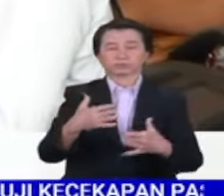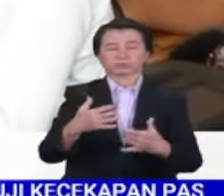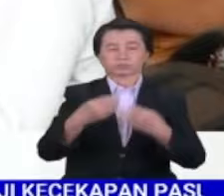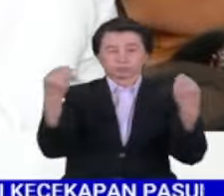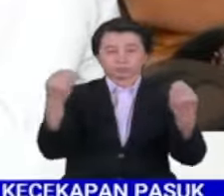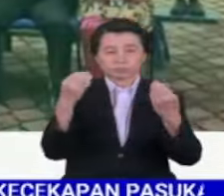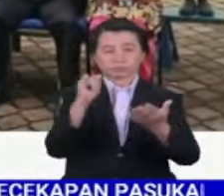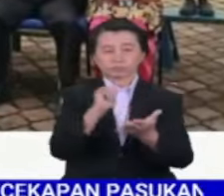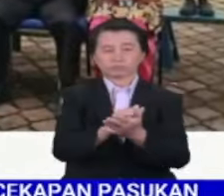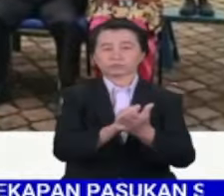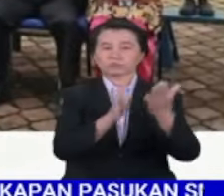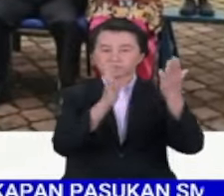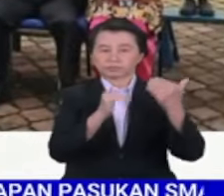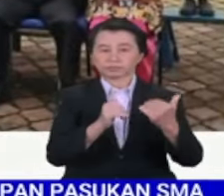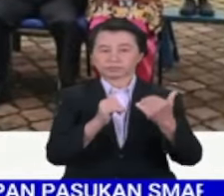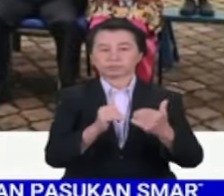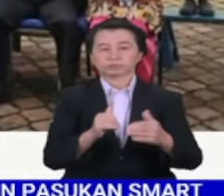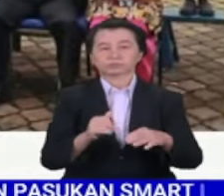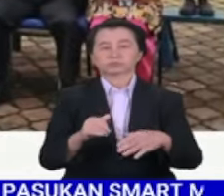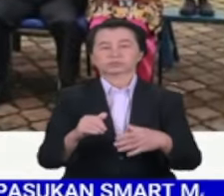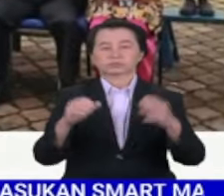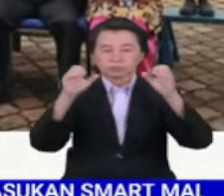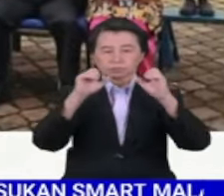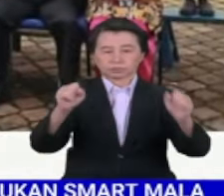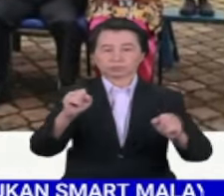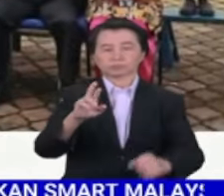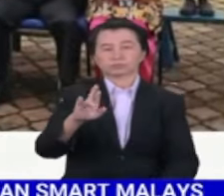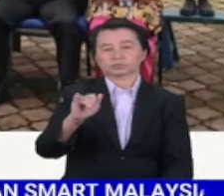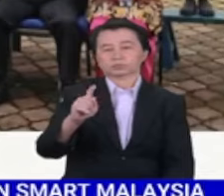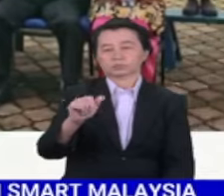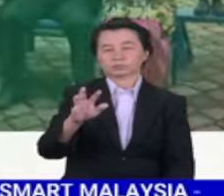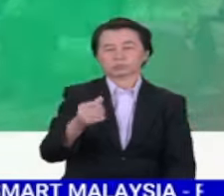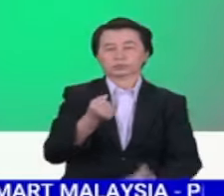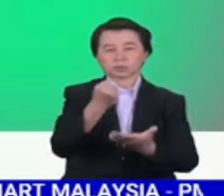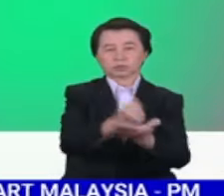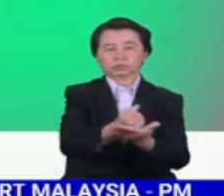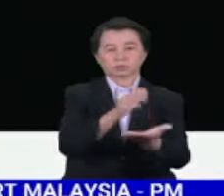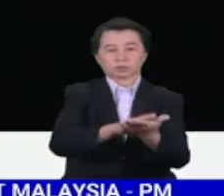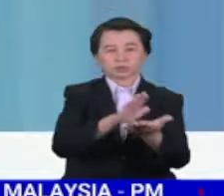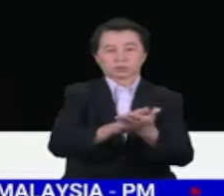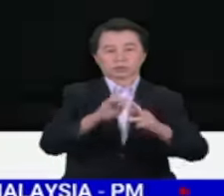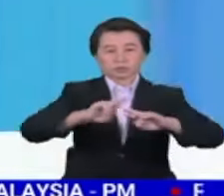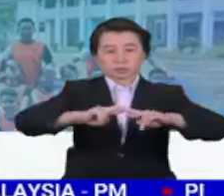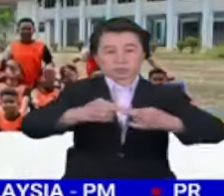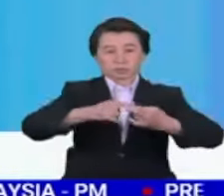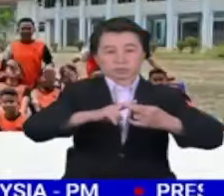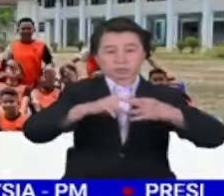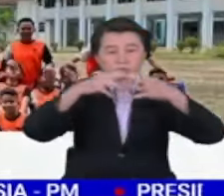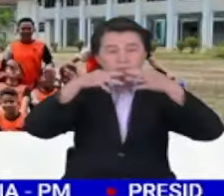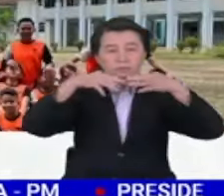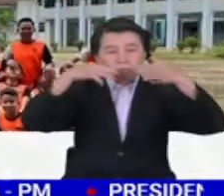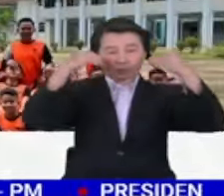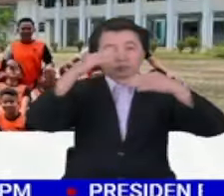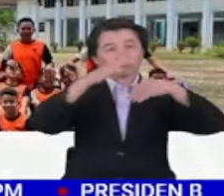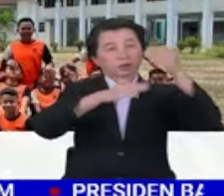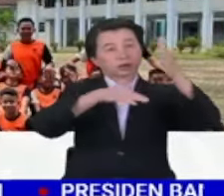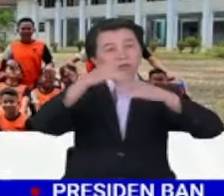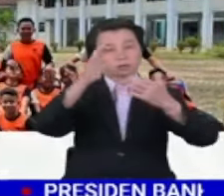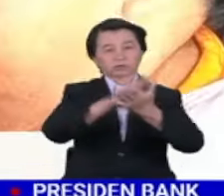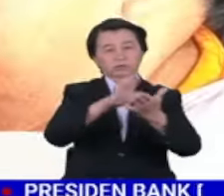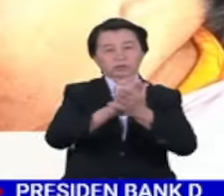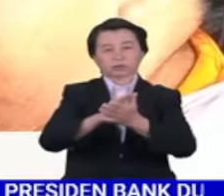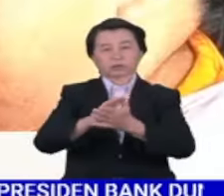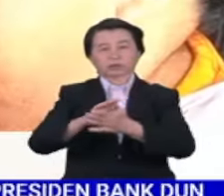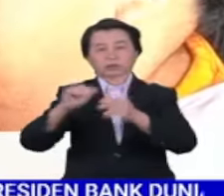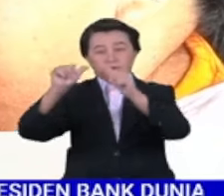tersebut berharap agar sinetron membantu pihak sekolah dalam membaik bule dan menceraikan bangunan sekolah kualitas